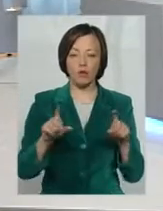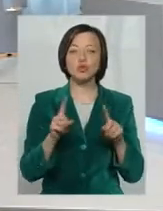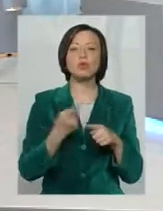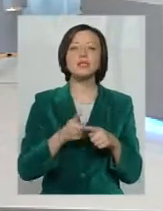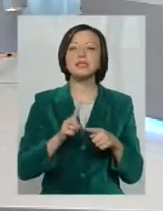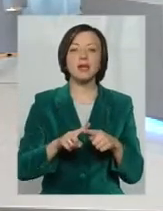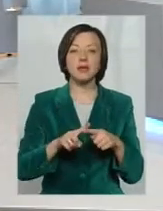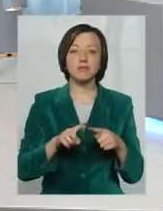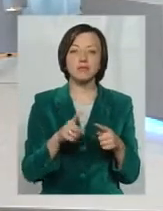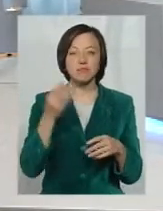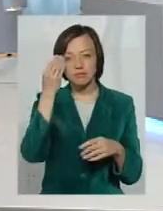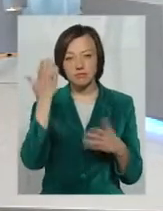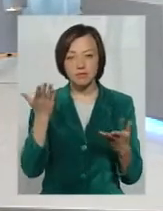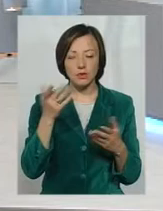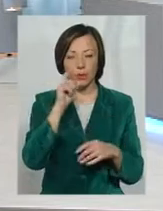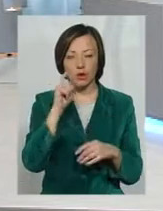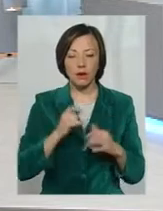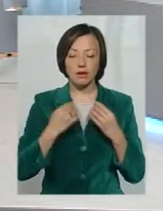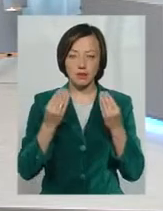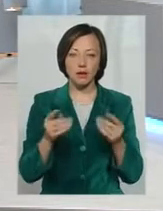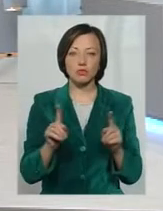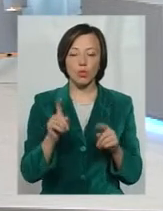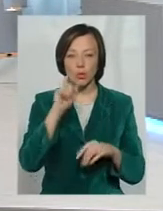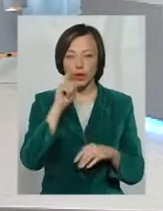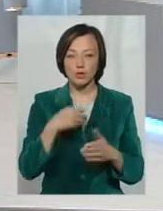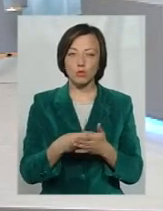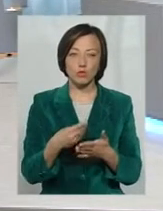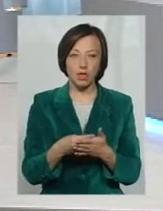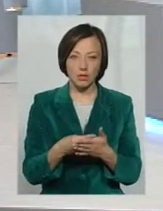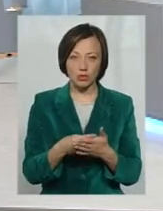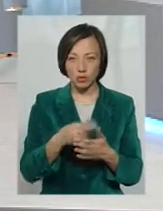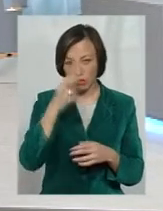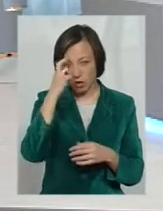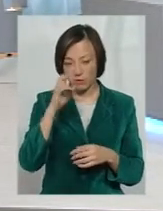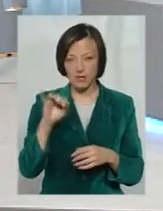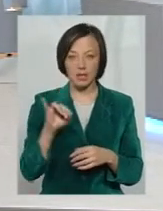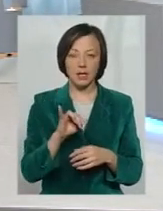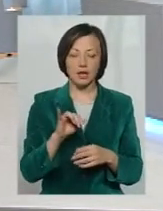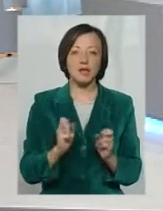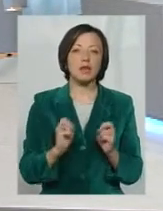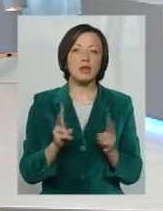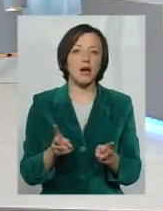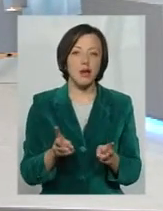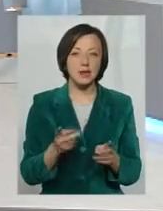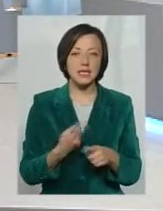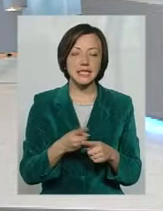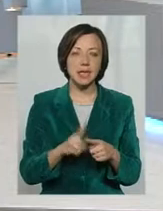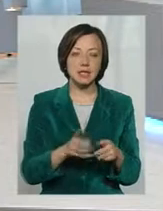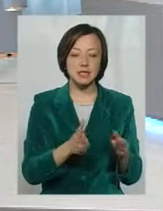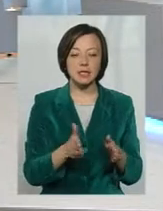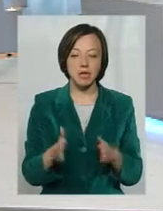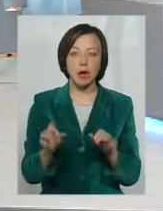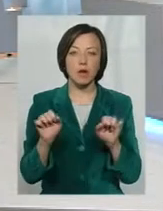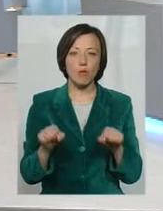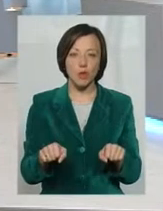це дасть для України, для українського бюджету державного, і як ця система